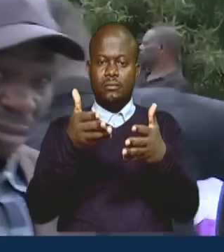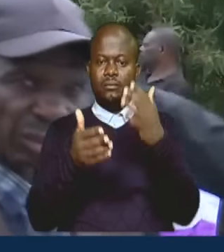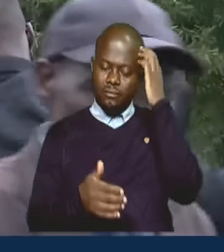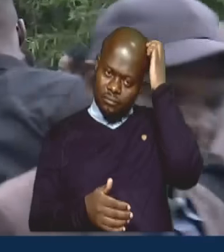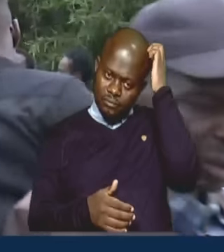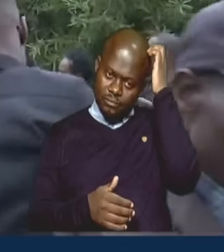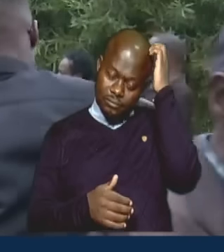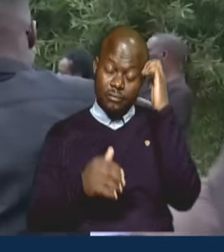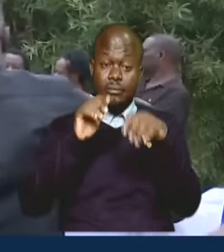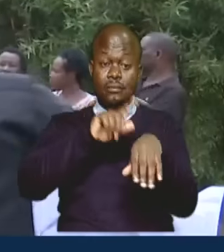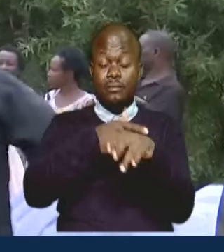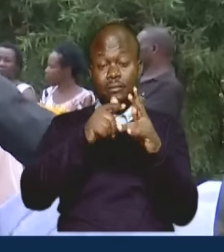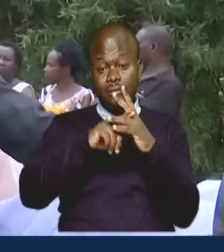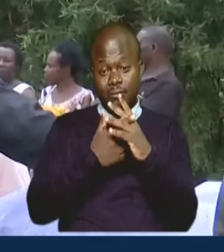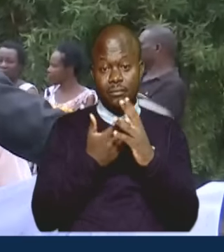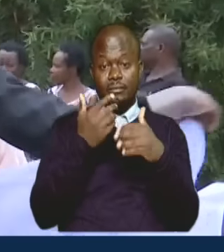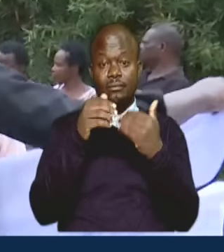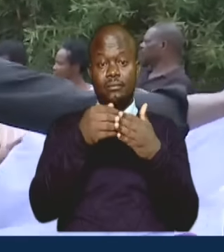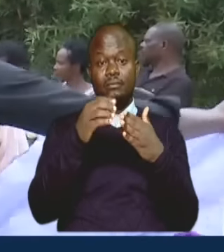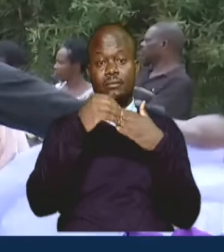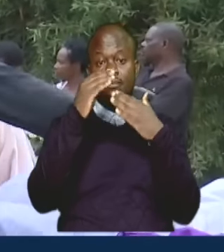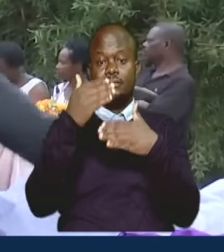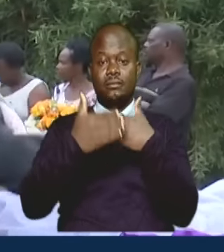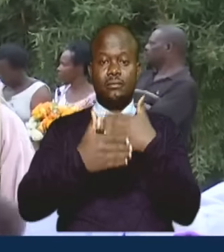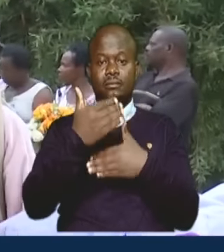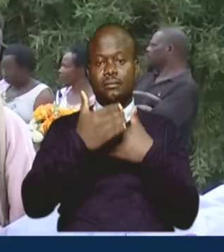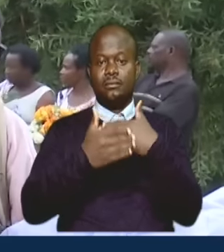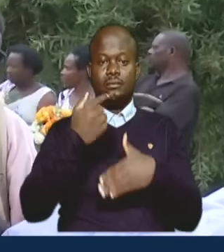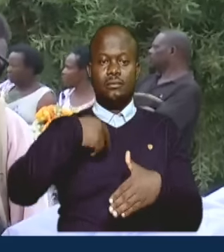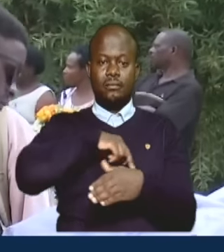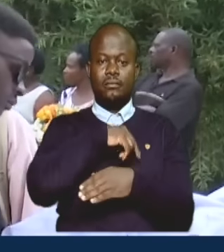Kuva byatangira ubuyobozi bwatubaye hafi,